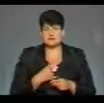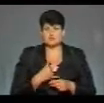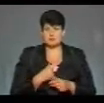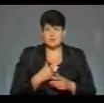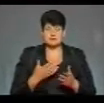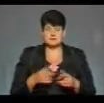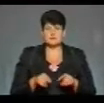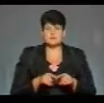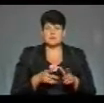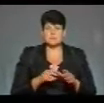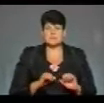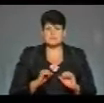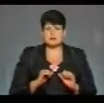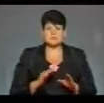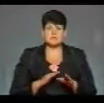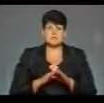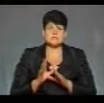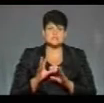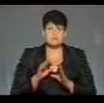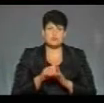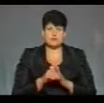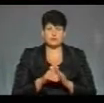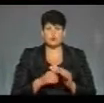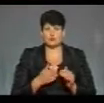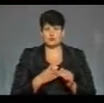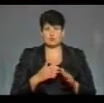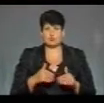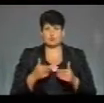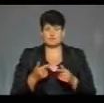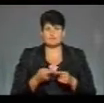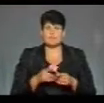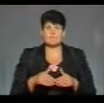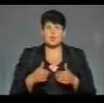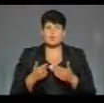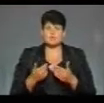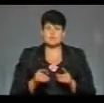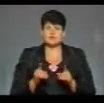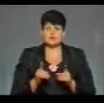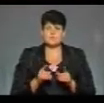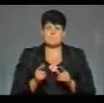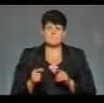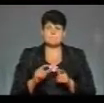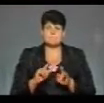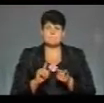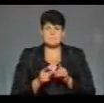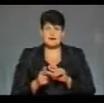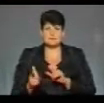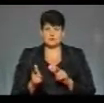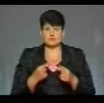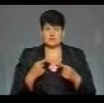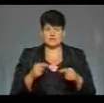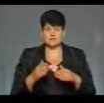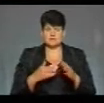ми стараємося, заповнюємо і також хочемо подавати такі пропозиції щодо перепідготовки інших фахівців чи